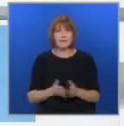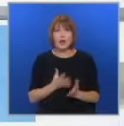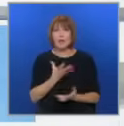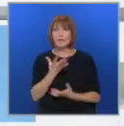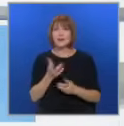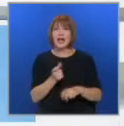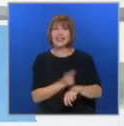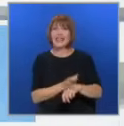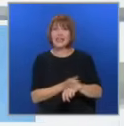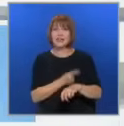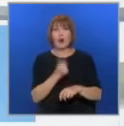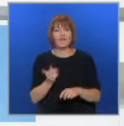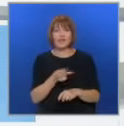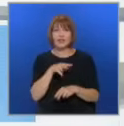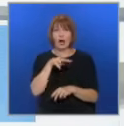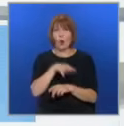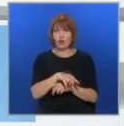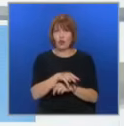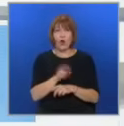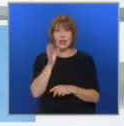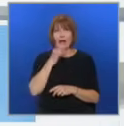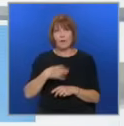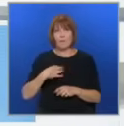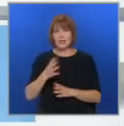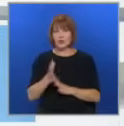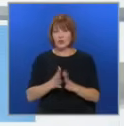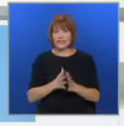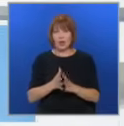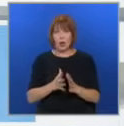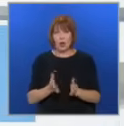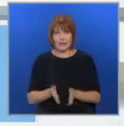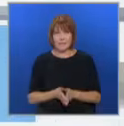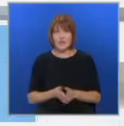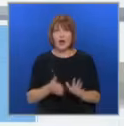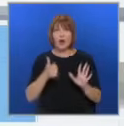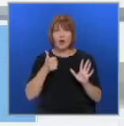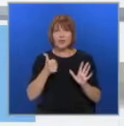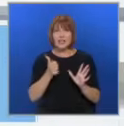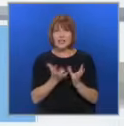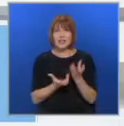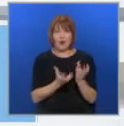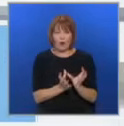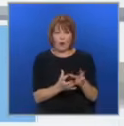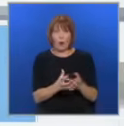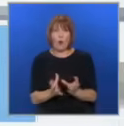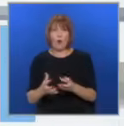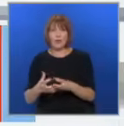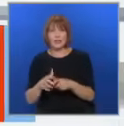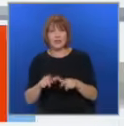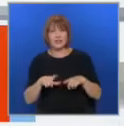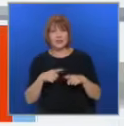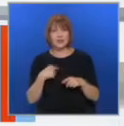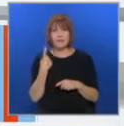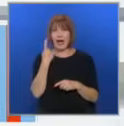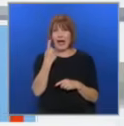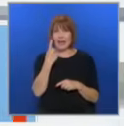Пожарът край Стара Загора вече е под контрол. Няма опасност за хората и населените места. От 6 огнища тази сутрин вече има само едно.